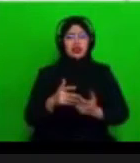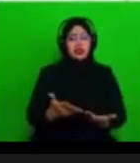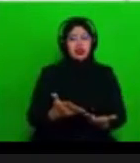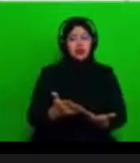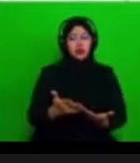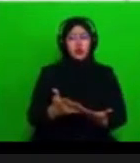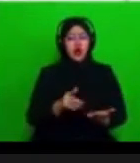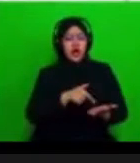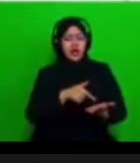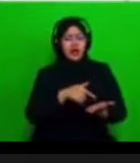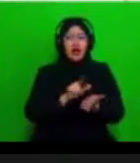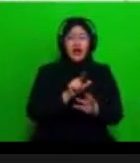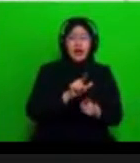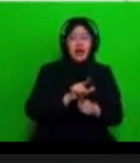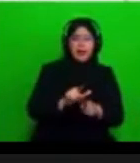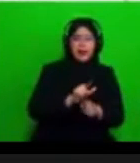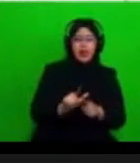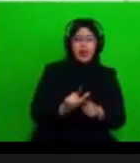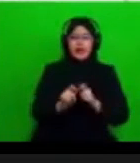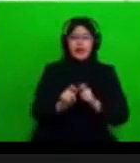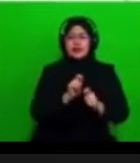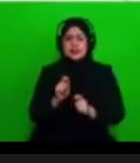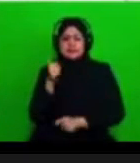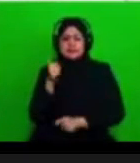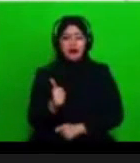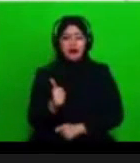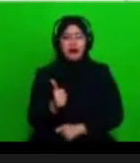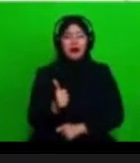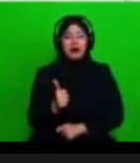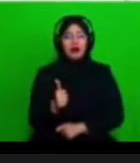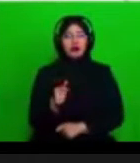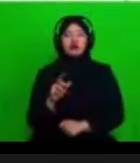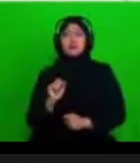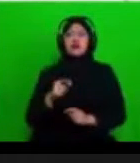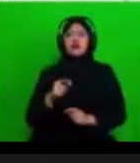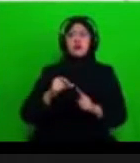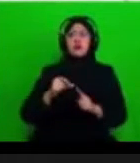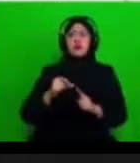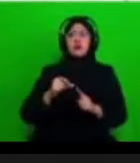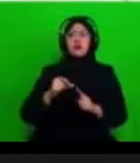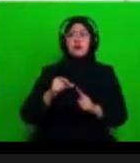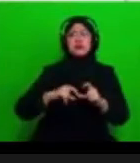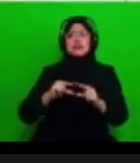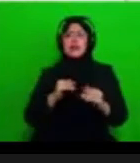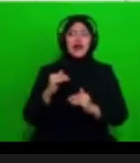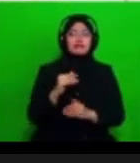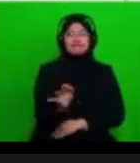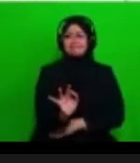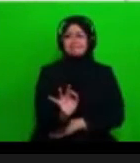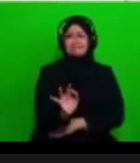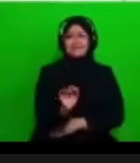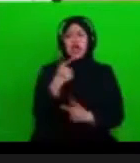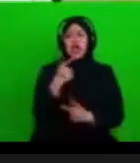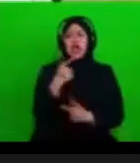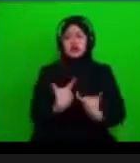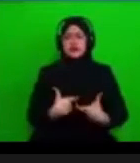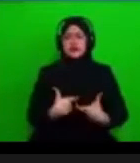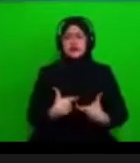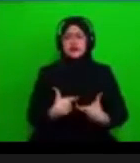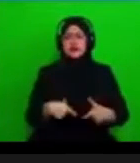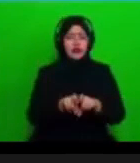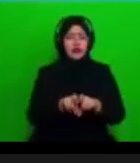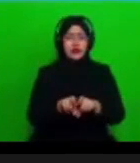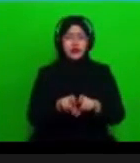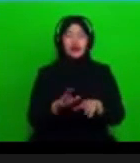menjawab pertanyaan ujian mungkin masuk, bukan berarti terus kemudian pisahnya naik. Nah ini yang harus kita sesuaikan